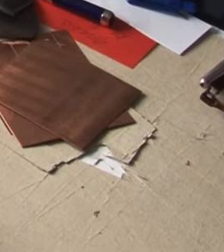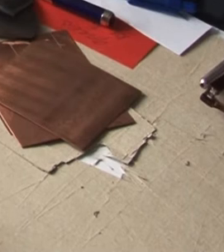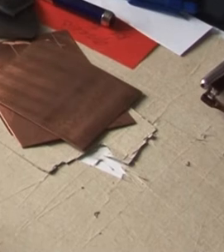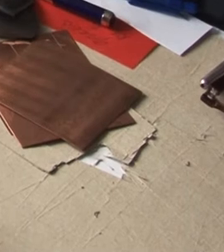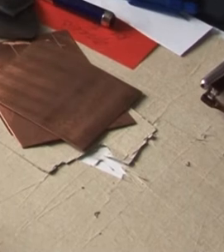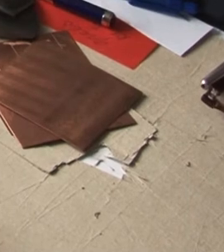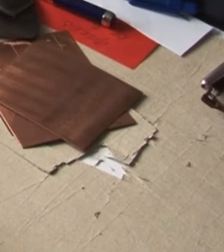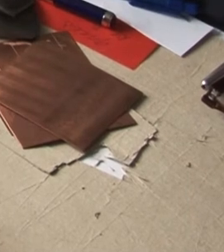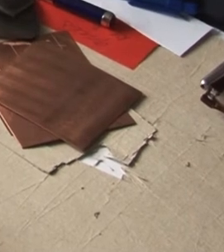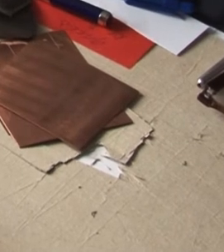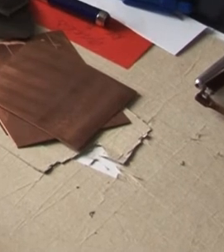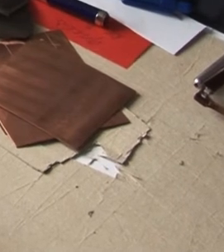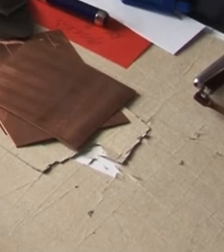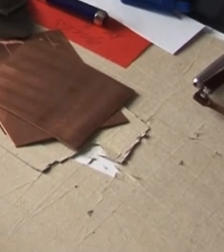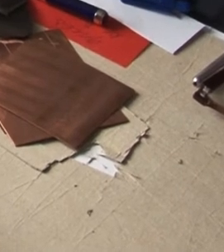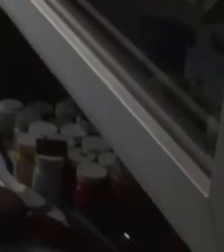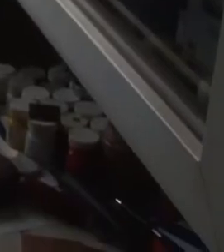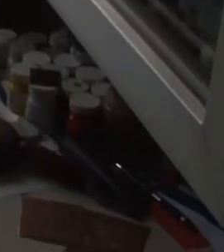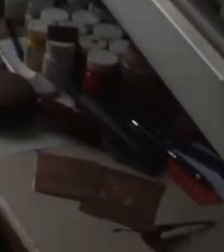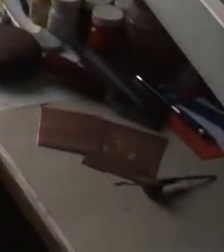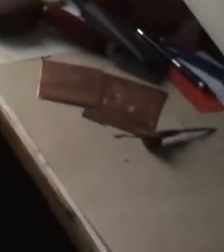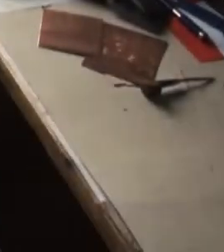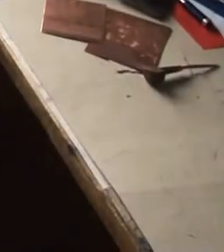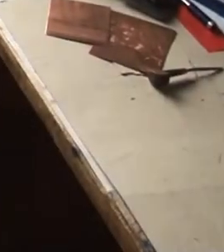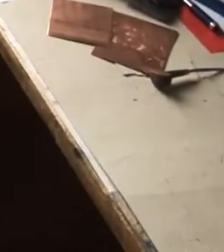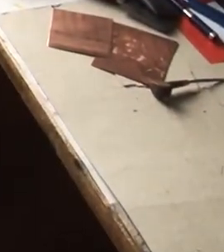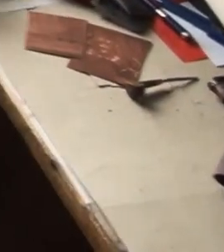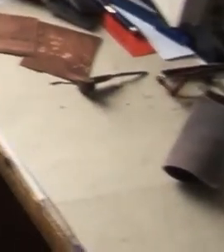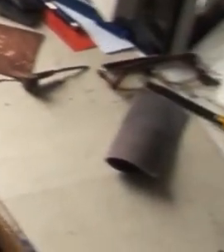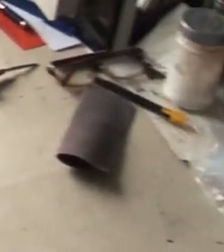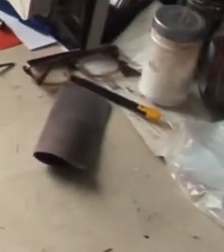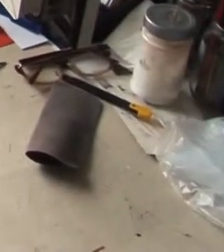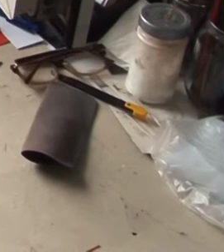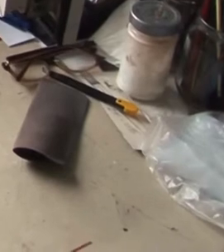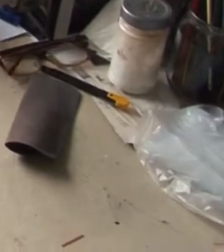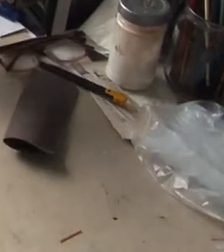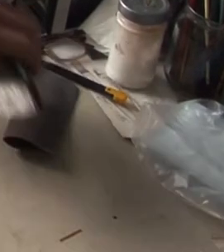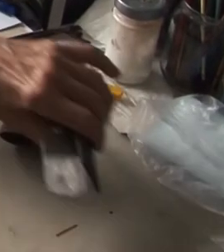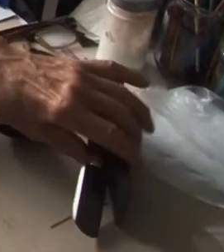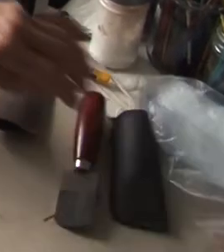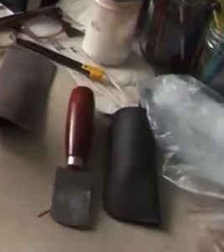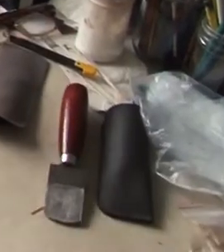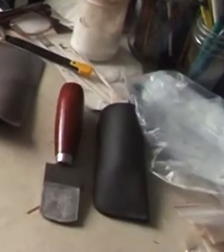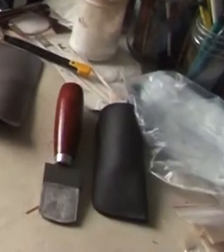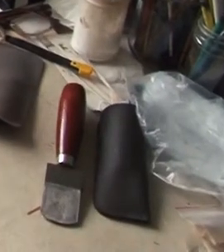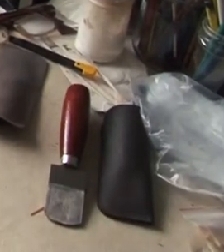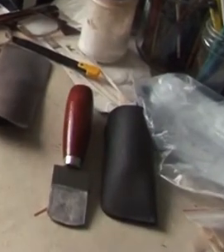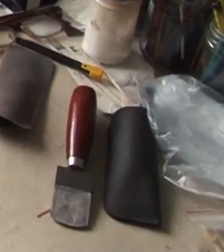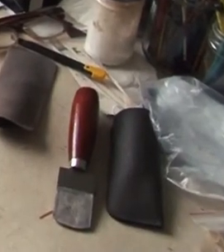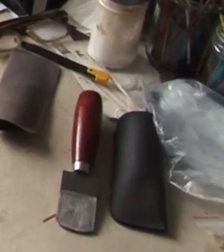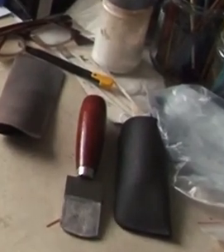wydarzenia lub instytucji. Ewa Wojtyniak-Dębińska, Małe formy graficzne i ekslibrysy, Łódź 2020.